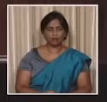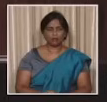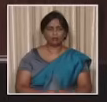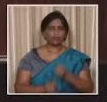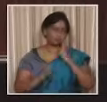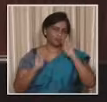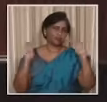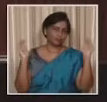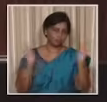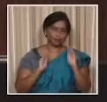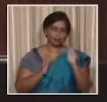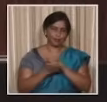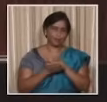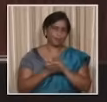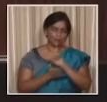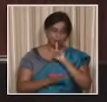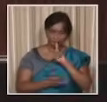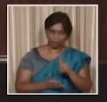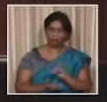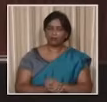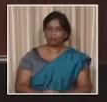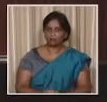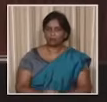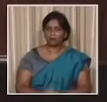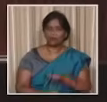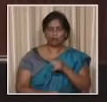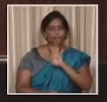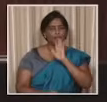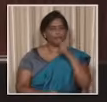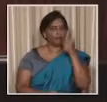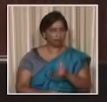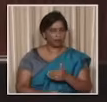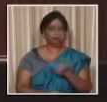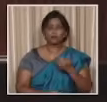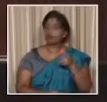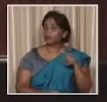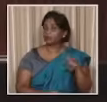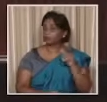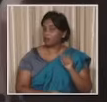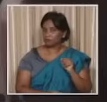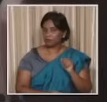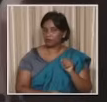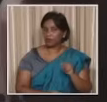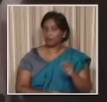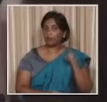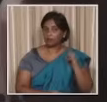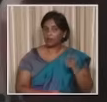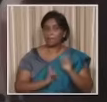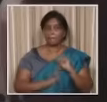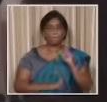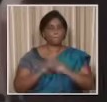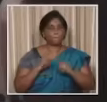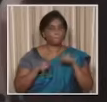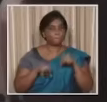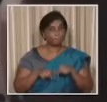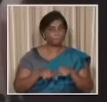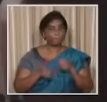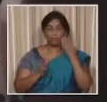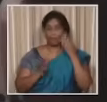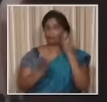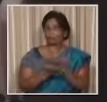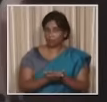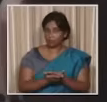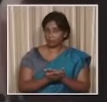මොකද මේ පාර්ලිමේන්තුවට ඉදිරිපත්